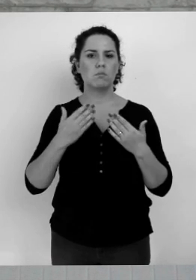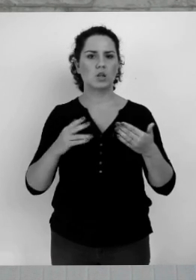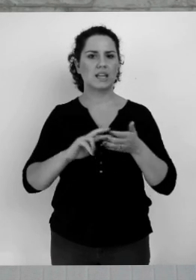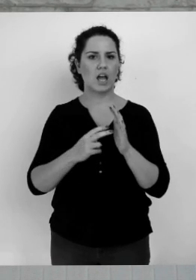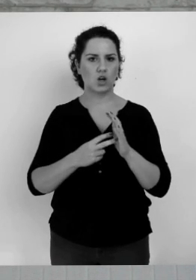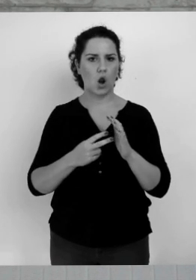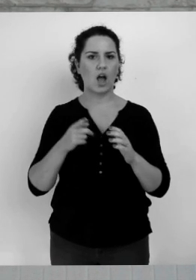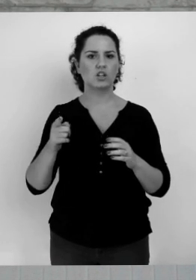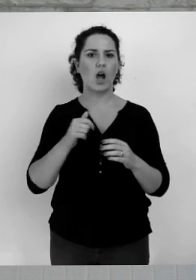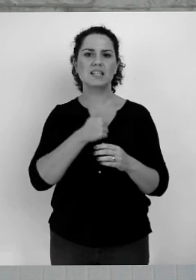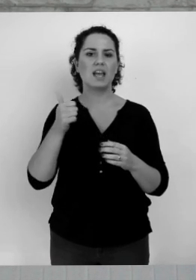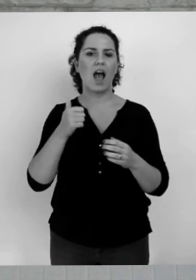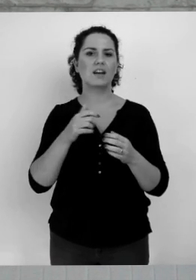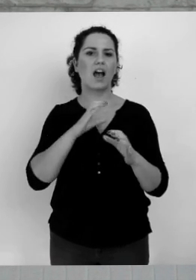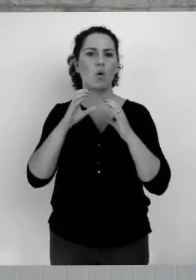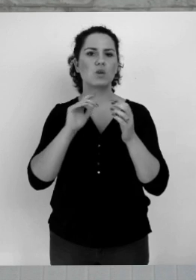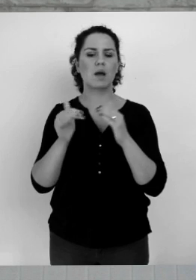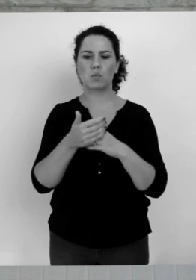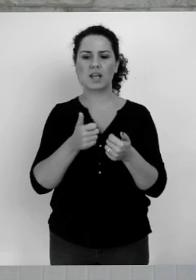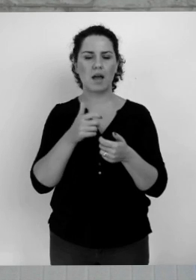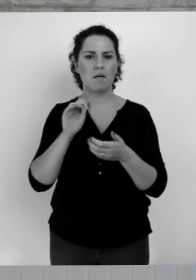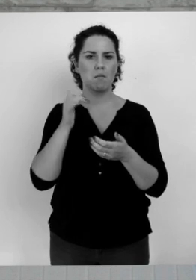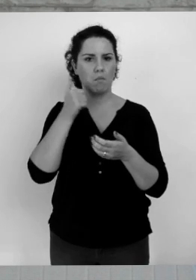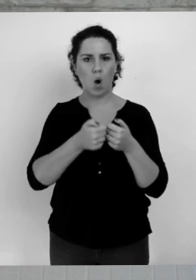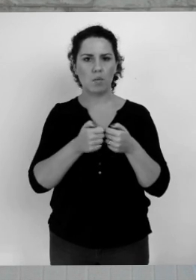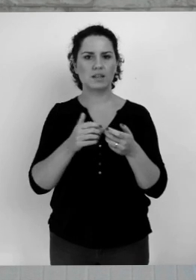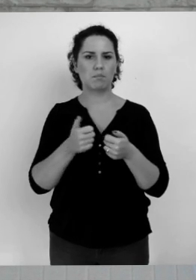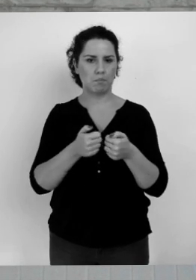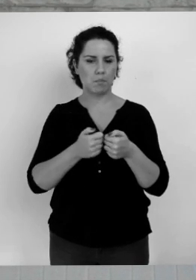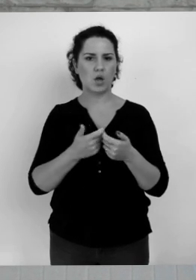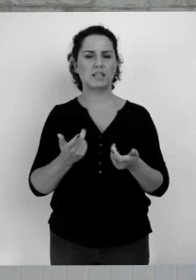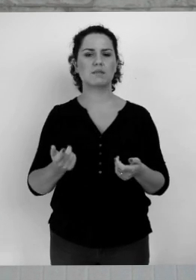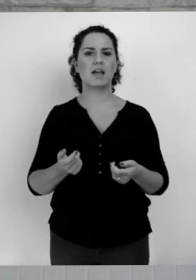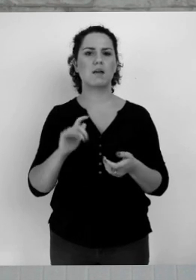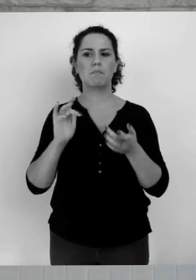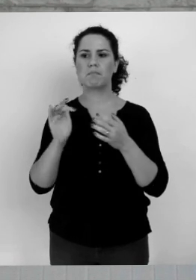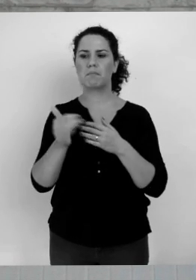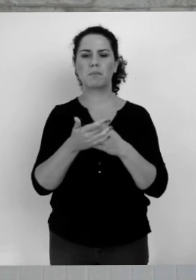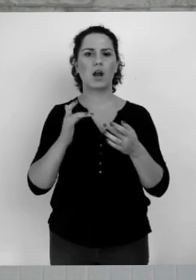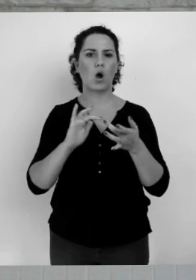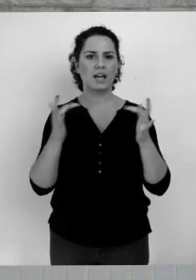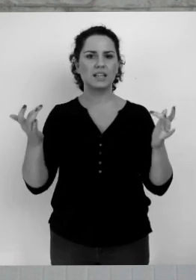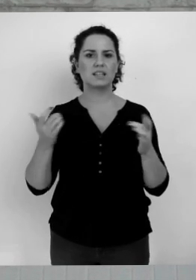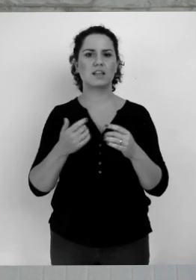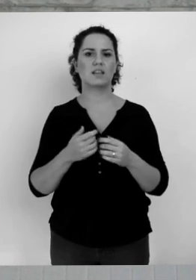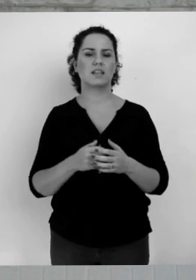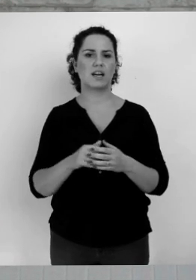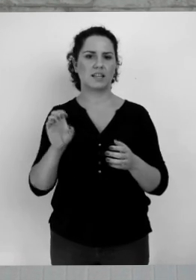to je na komunikaciji, bude SMS preko poruke i preko interneta,